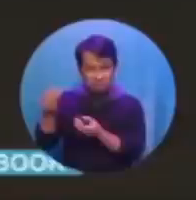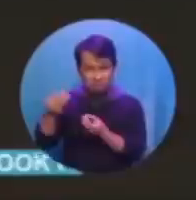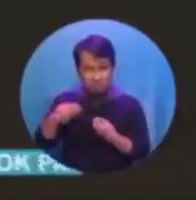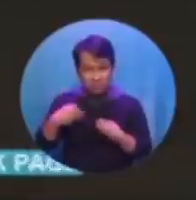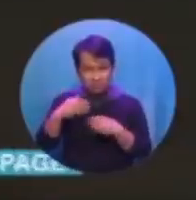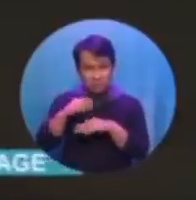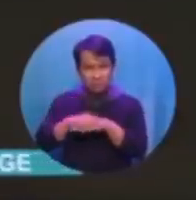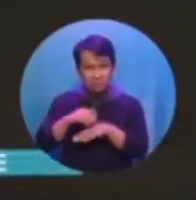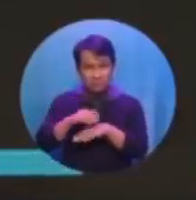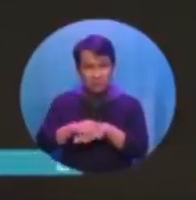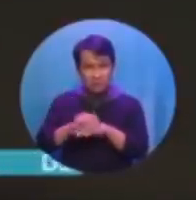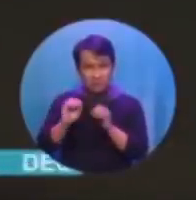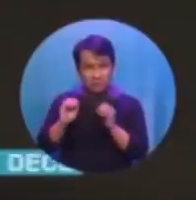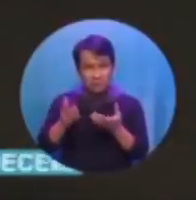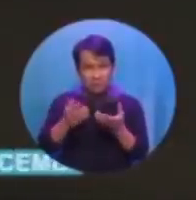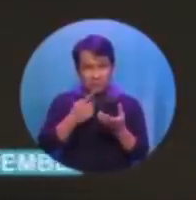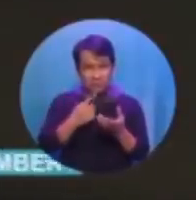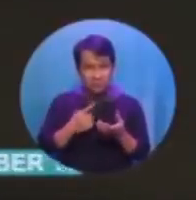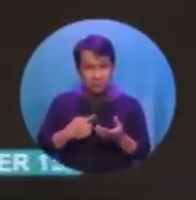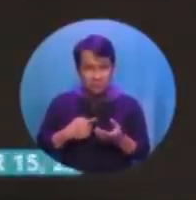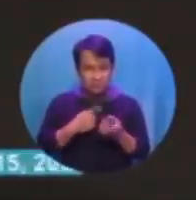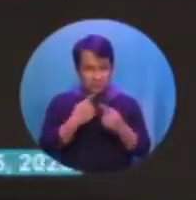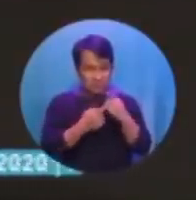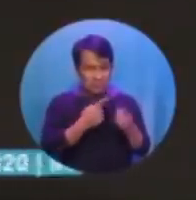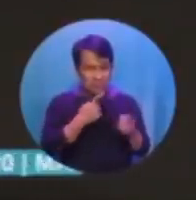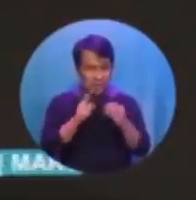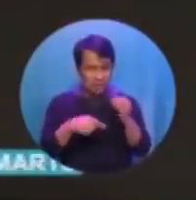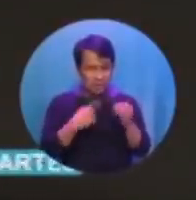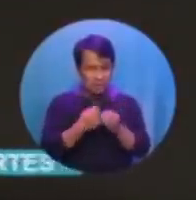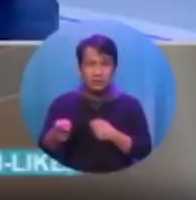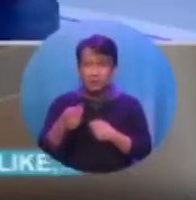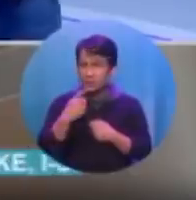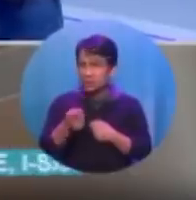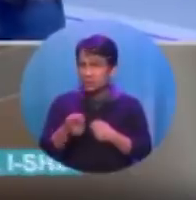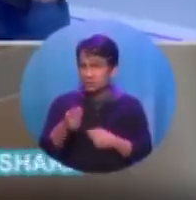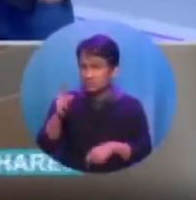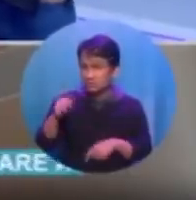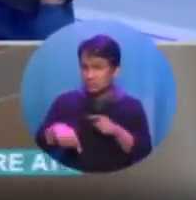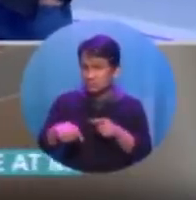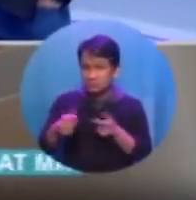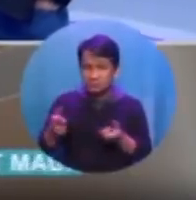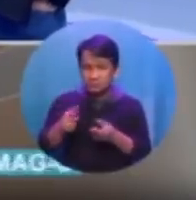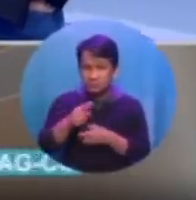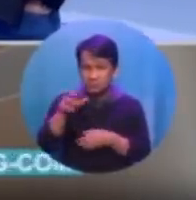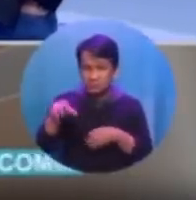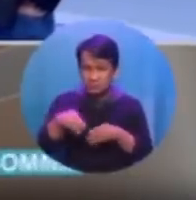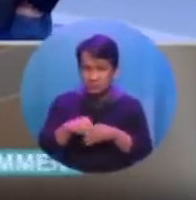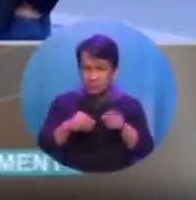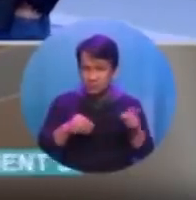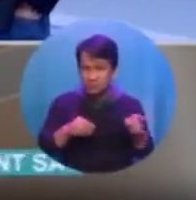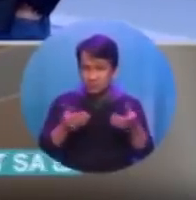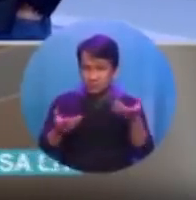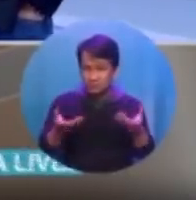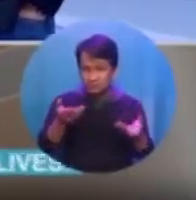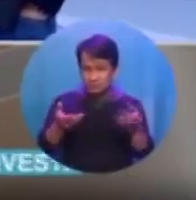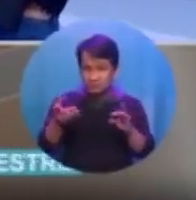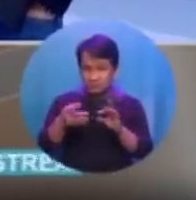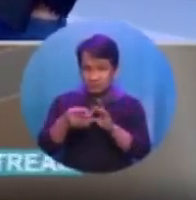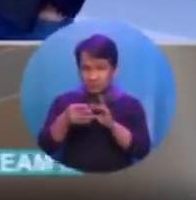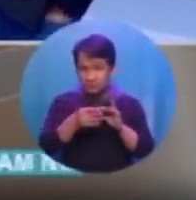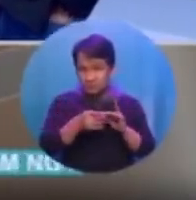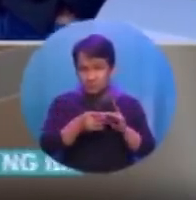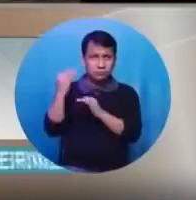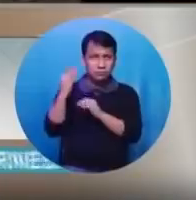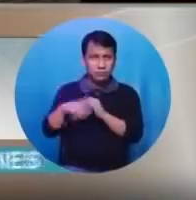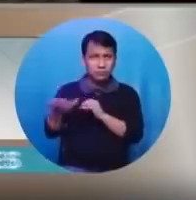bansa. Meaning, dapat lahat ng mga nagkukumpleng sa atin kung ano man yung kanyang mga reklamo at may kinalaman na dapat aksyonan ng mga